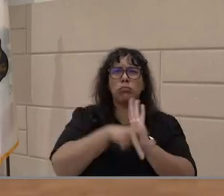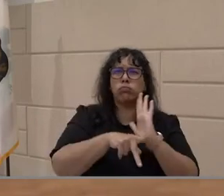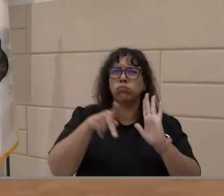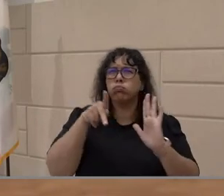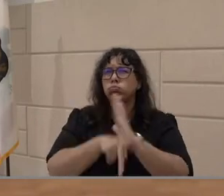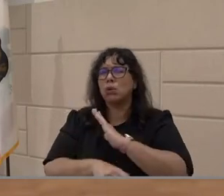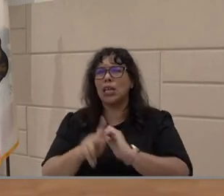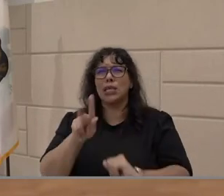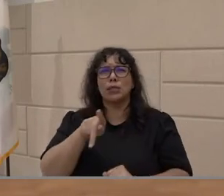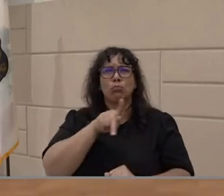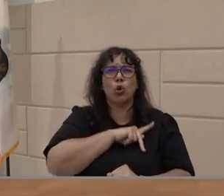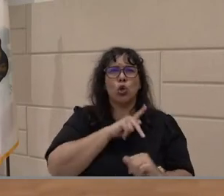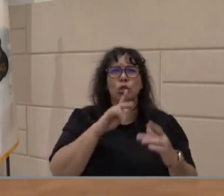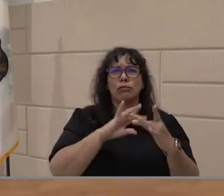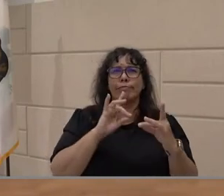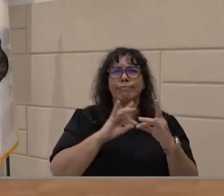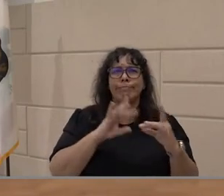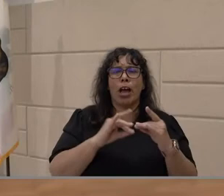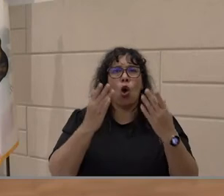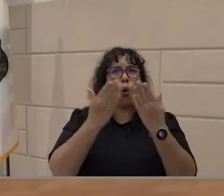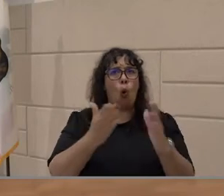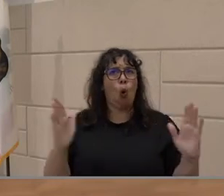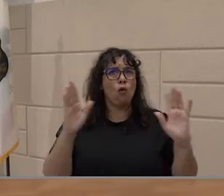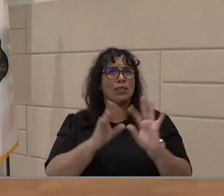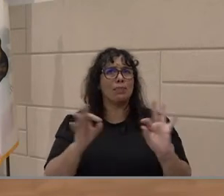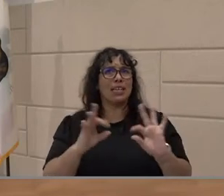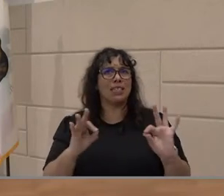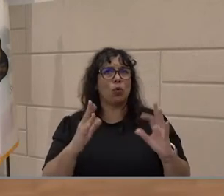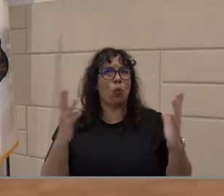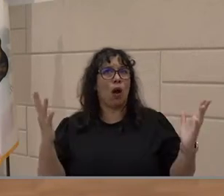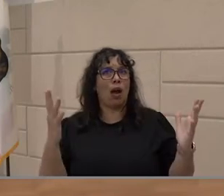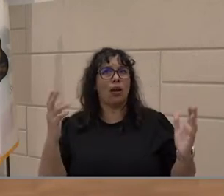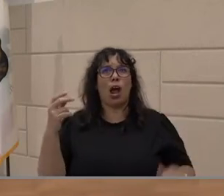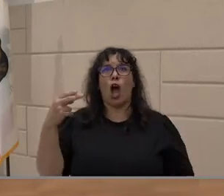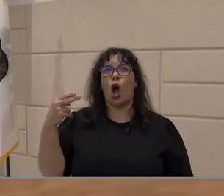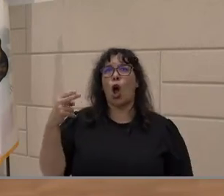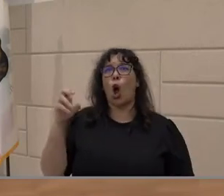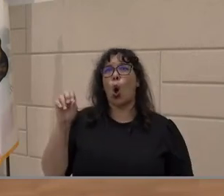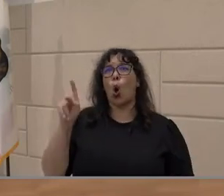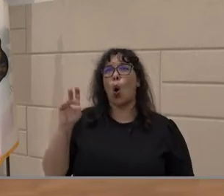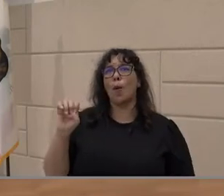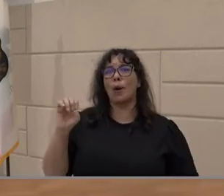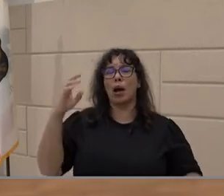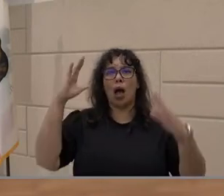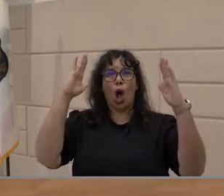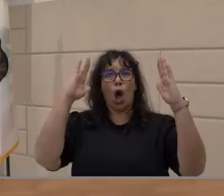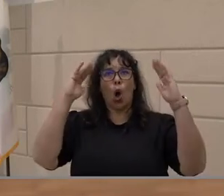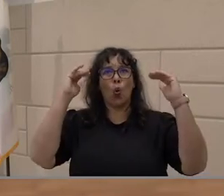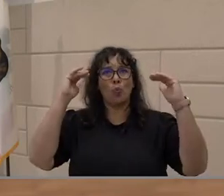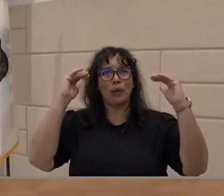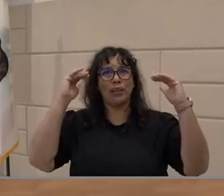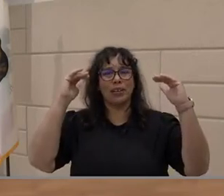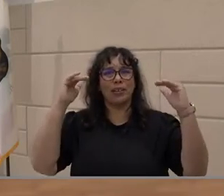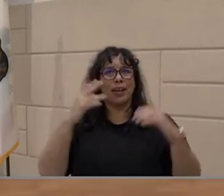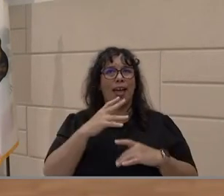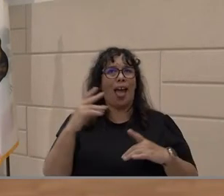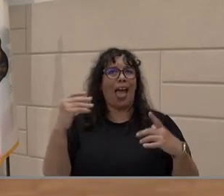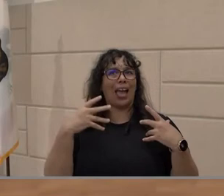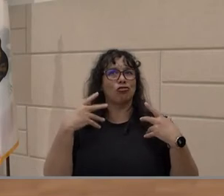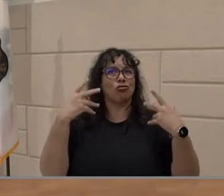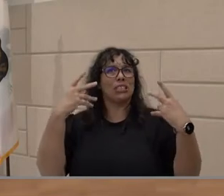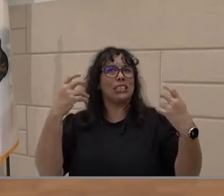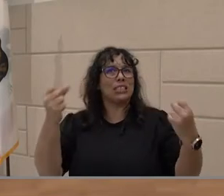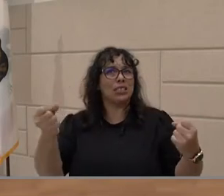สมัยแต่ปุกีบานฉลองกันนั่งกันนั่นคือท่าวิจิตรเสกใดสังคมกา